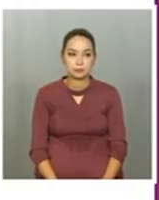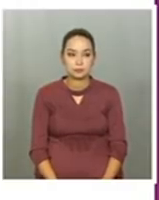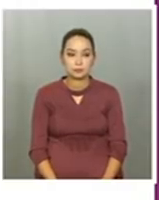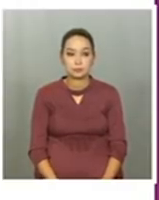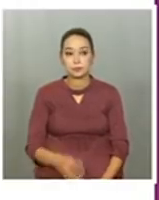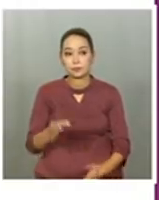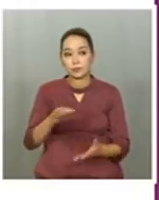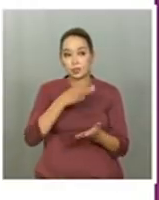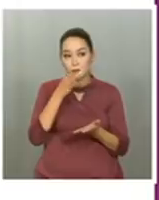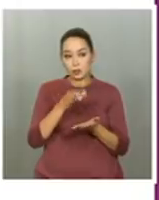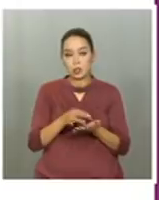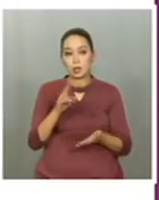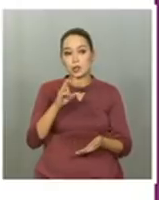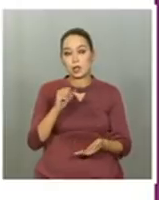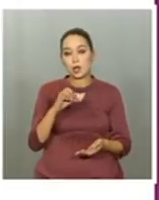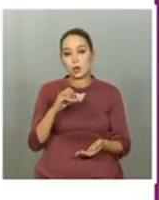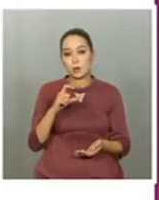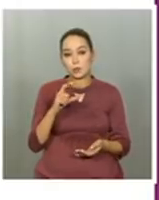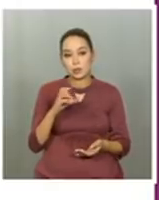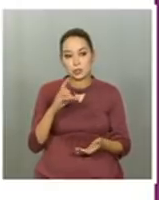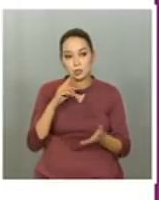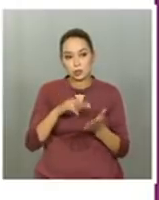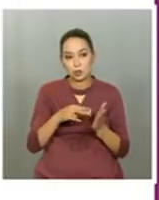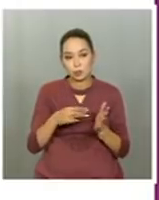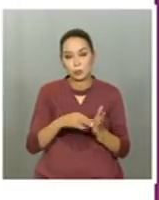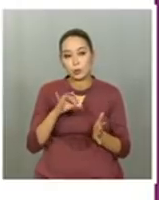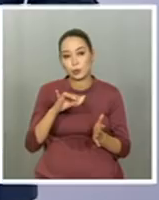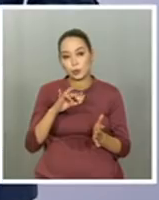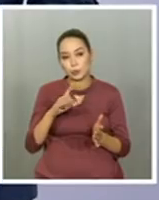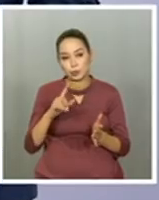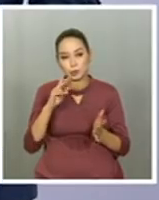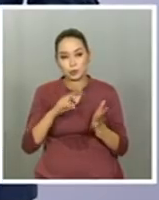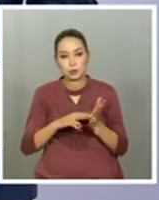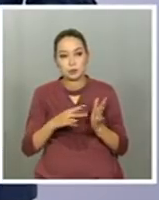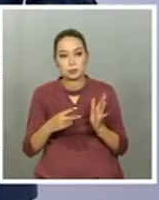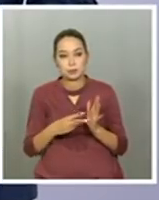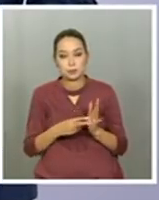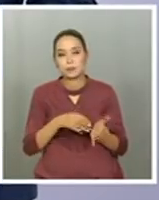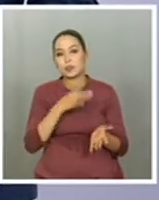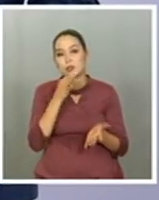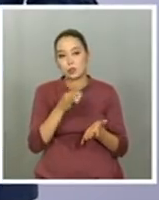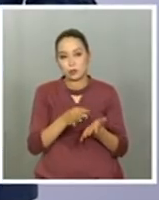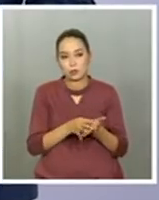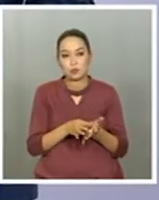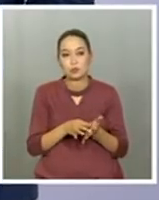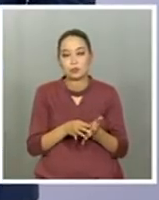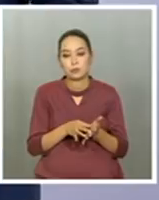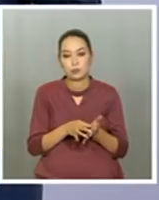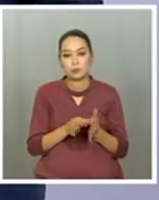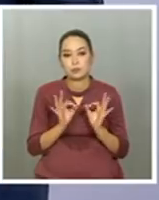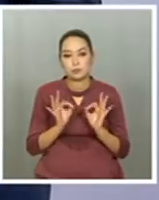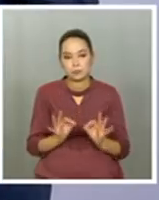Жауабы Дауыш жоспары және Юн жоспары. Жауаптарыңыз дұрыс деп ойлаймын.